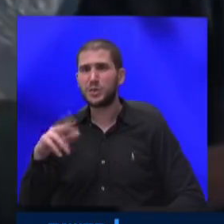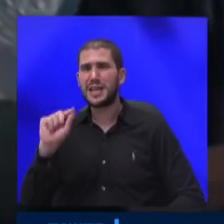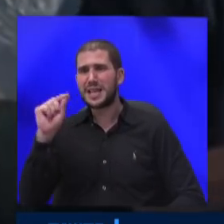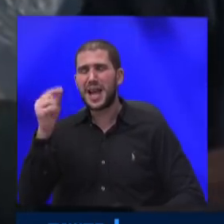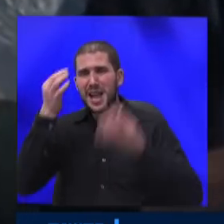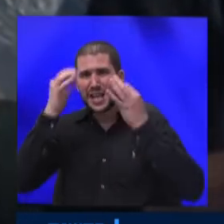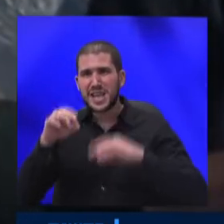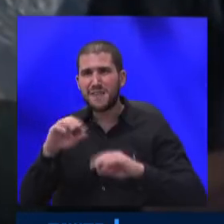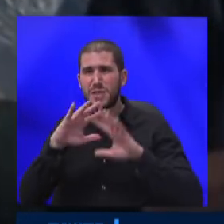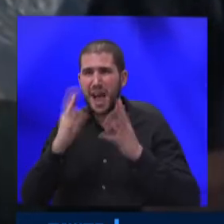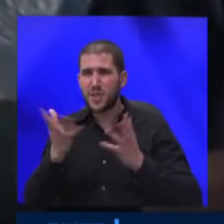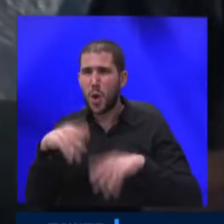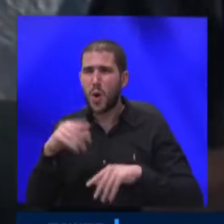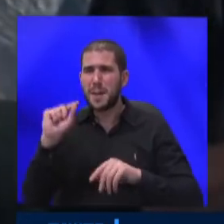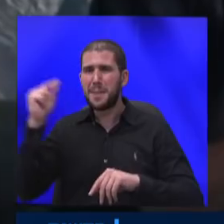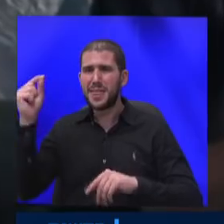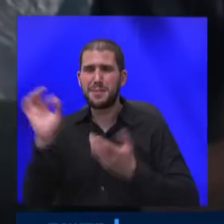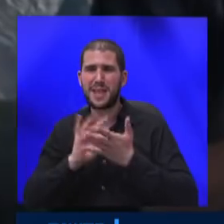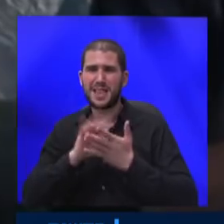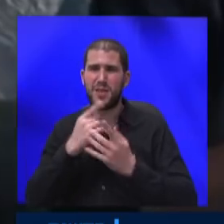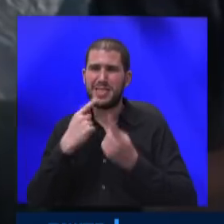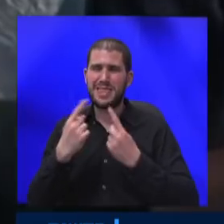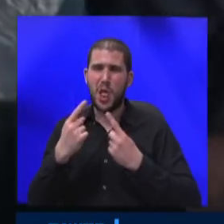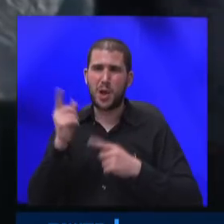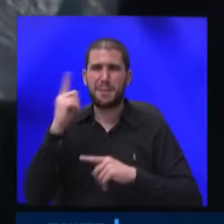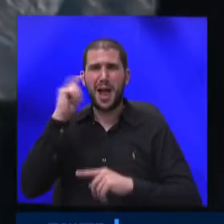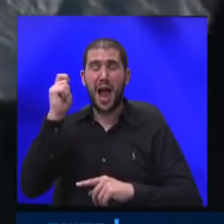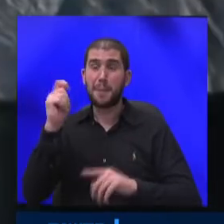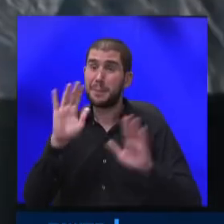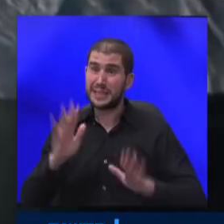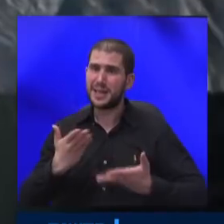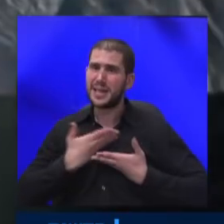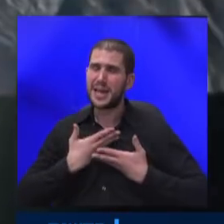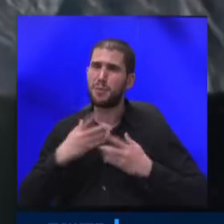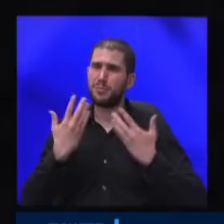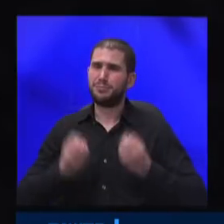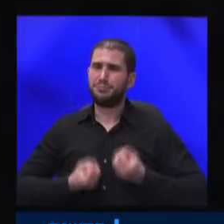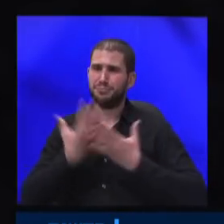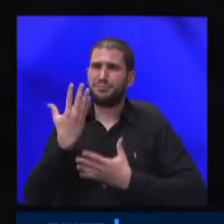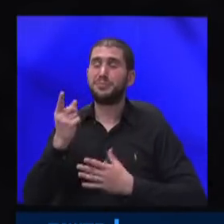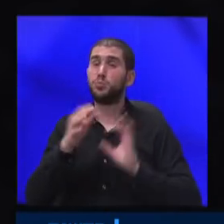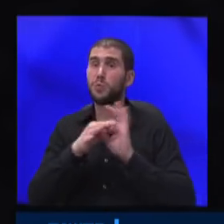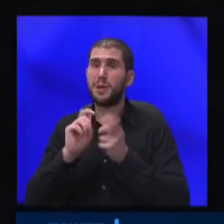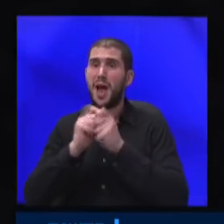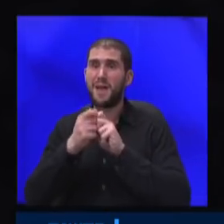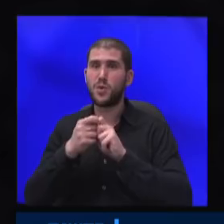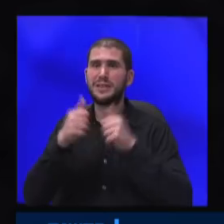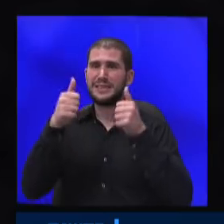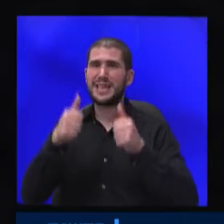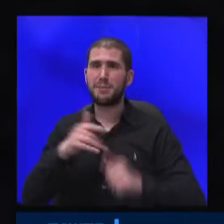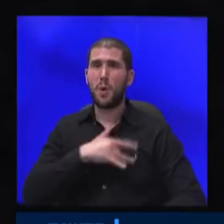של אבטיח, ועוד פנינים שנכתבו לדיאלוגים השנונים בסדרה, קיבלו חיים משל עצמם. המשפטים האלה הפכו לסטיקרים